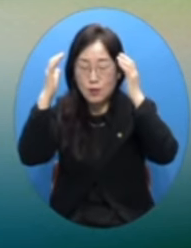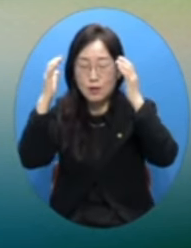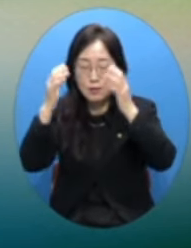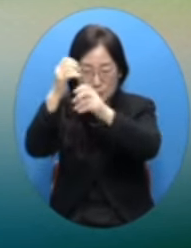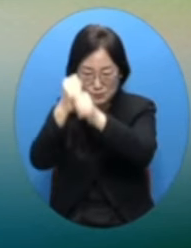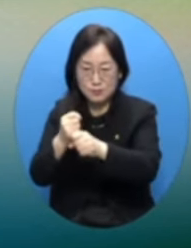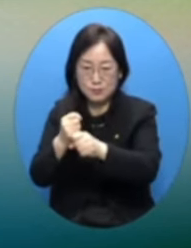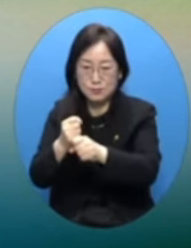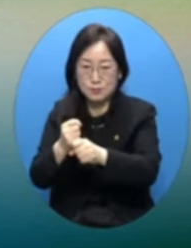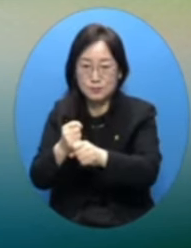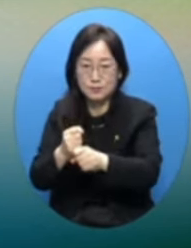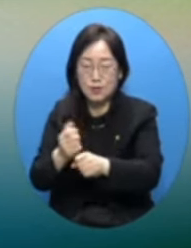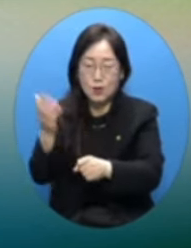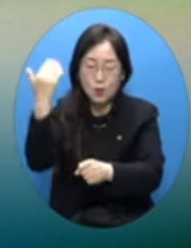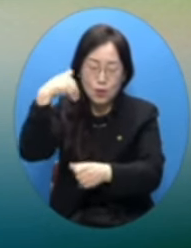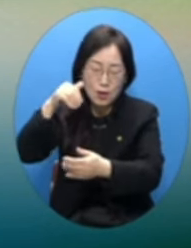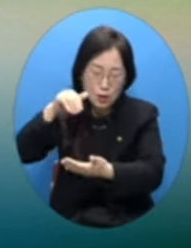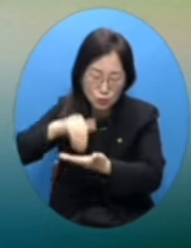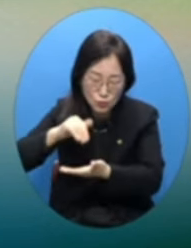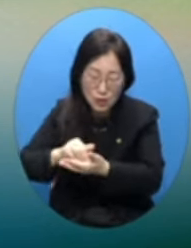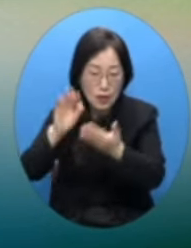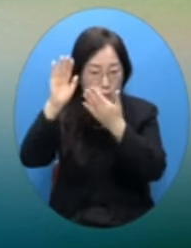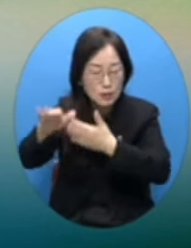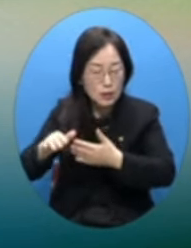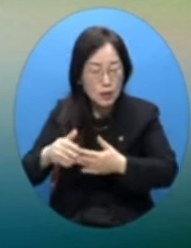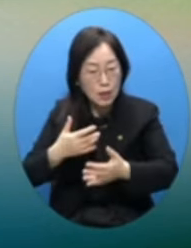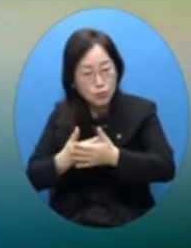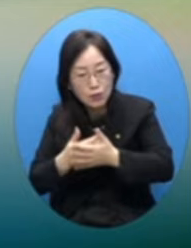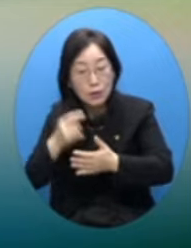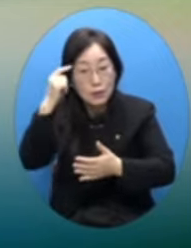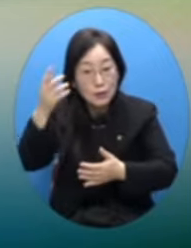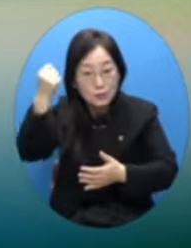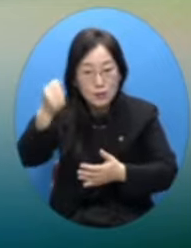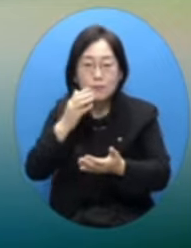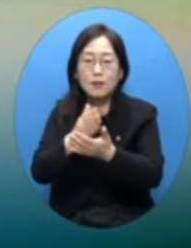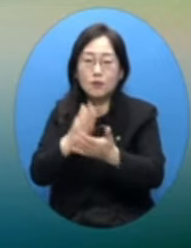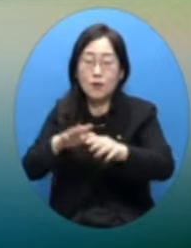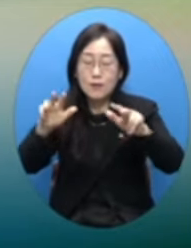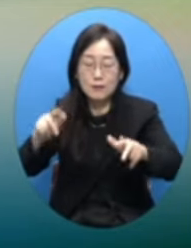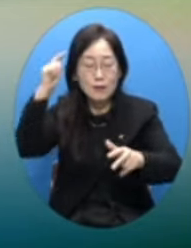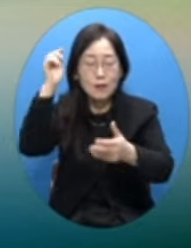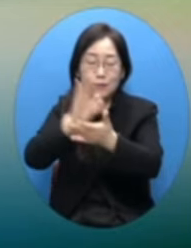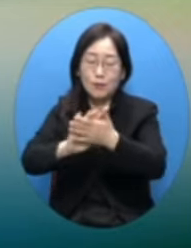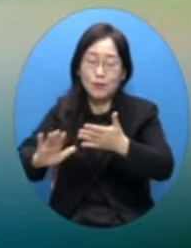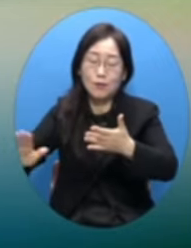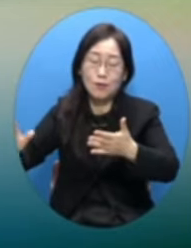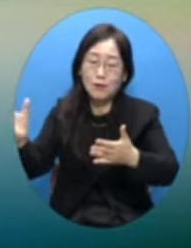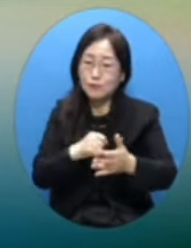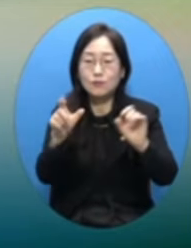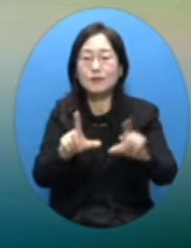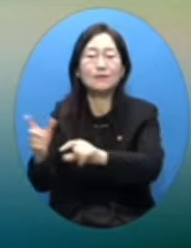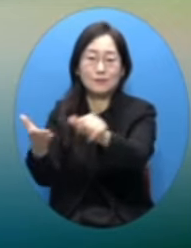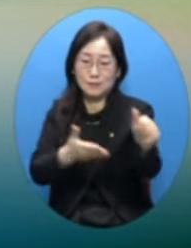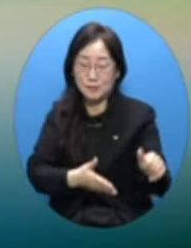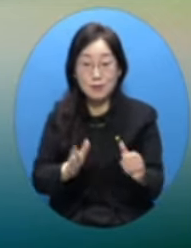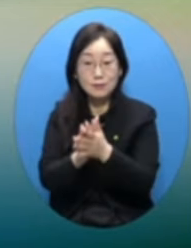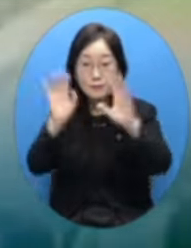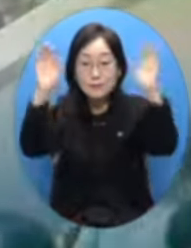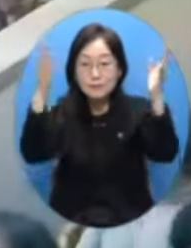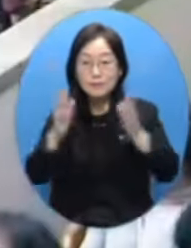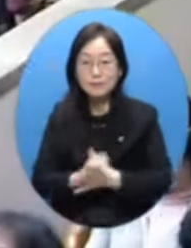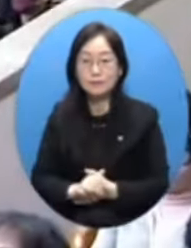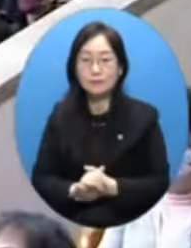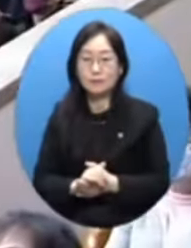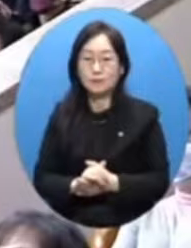바랍니다. 과거에 대한 후회와 미래에 대한 불안으로 살지 말고 오늘 넘치는 평안의 삶을 살아가세요. 할렐루야!